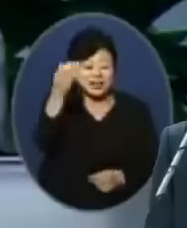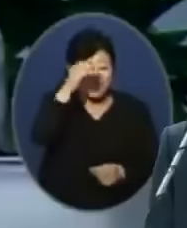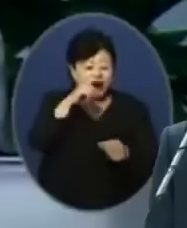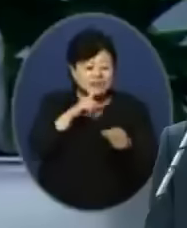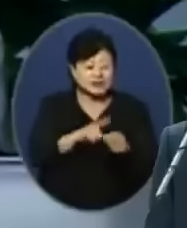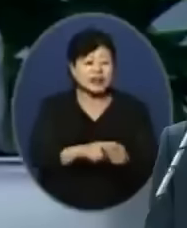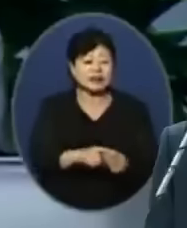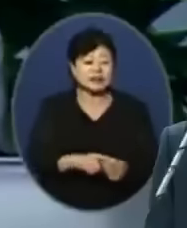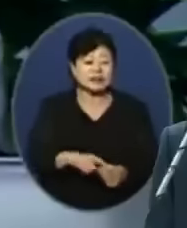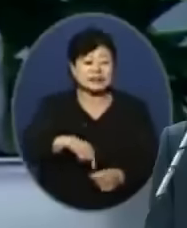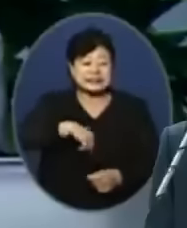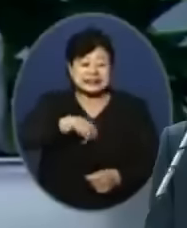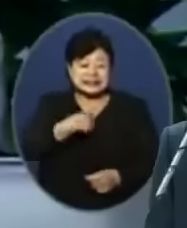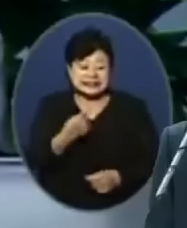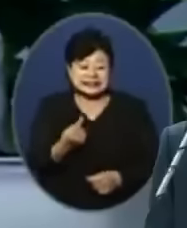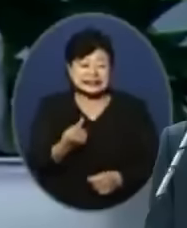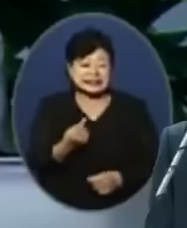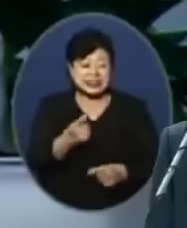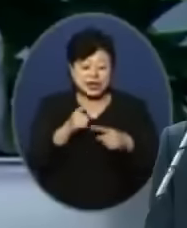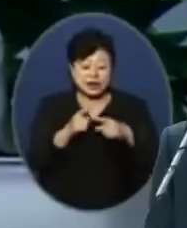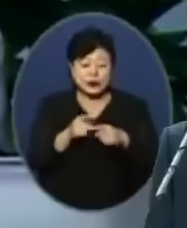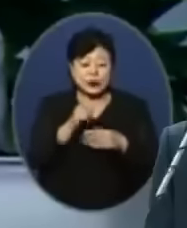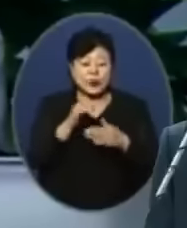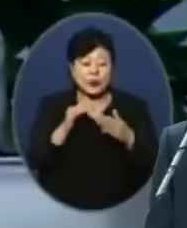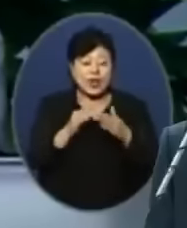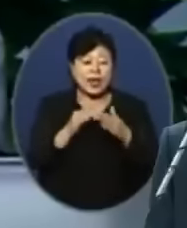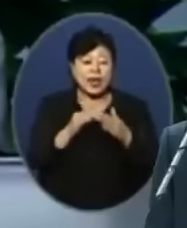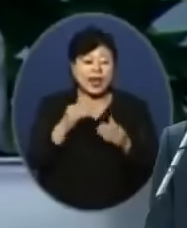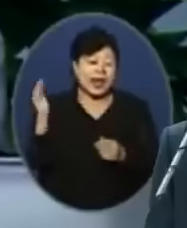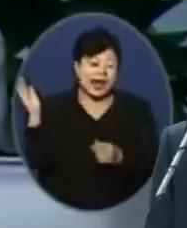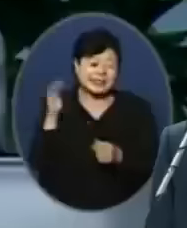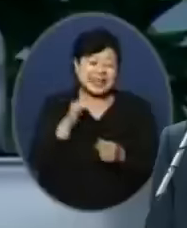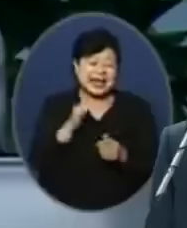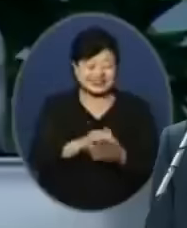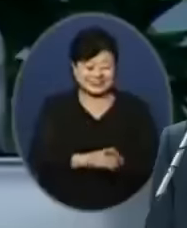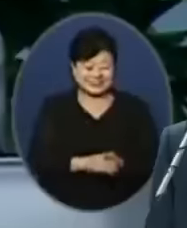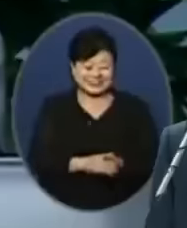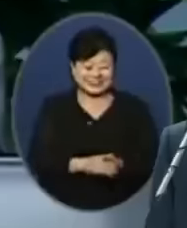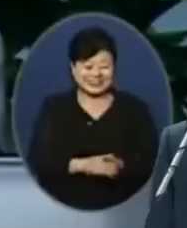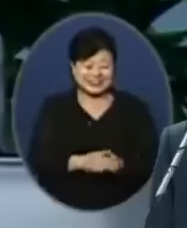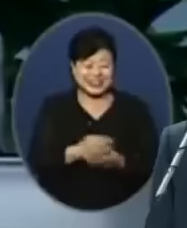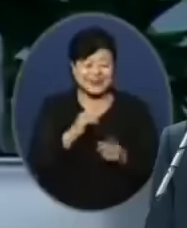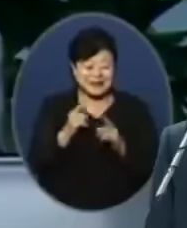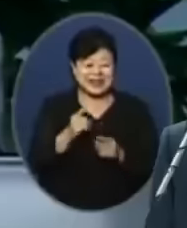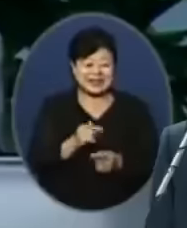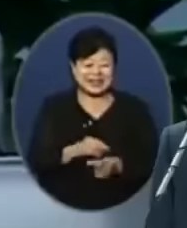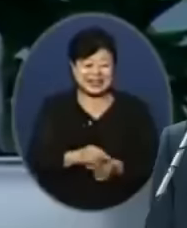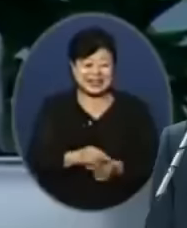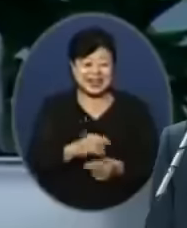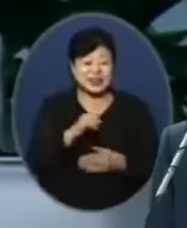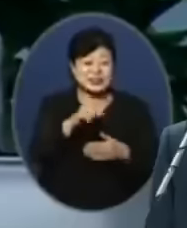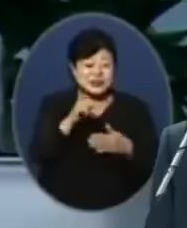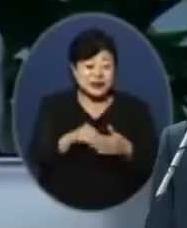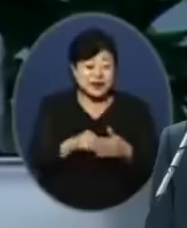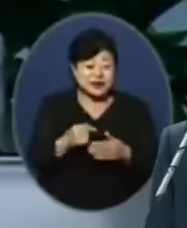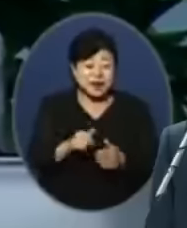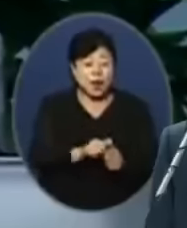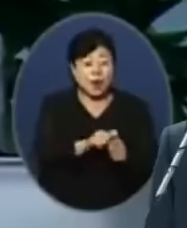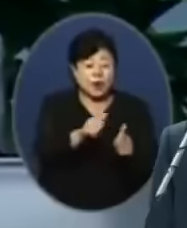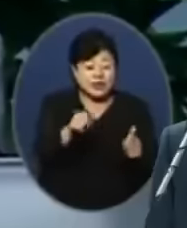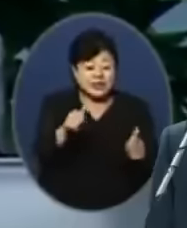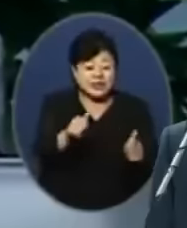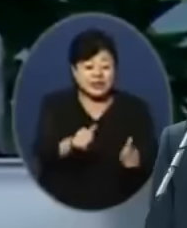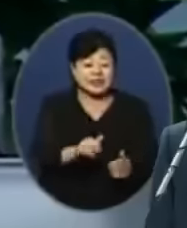영적인 자아가 교회에 가자 하고 말을 하니까 내 속에 있는 혼적